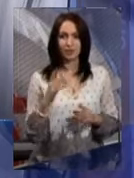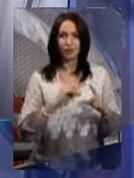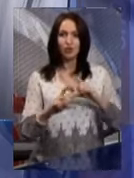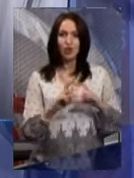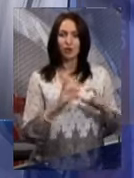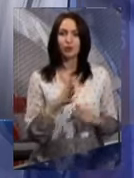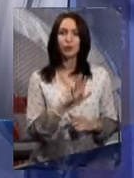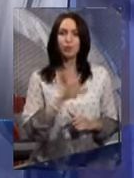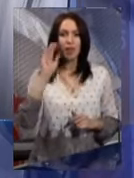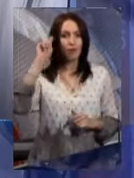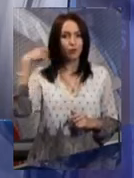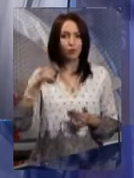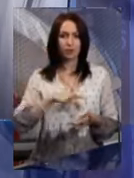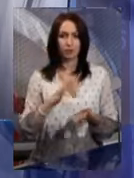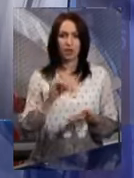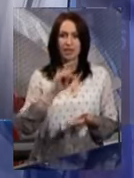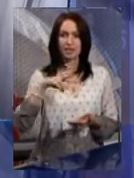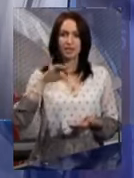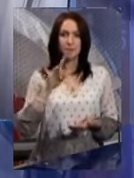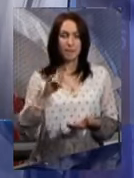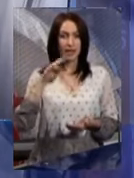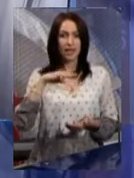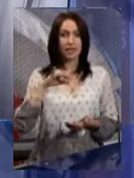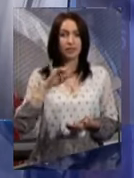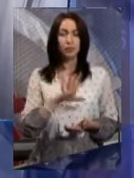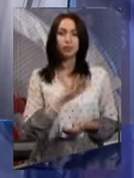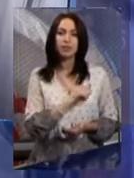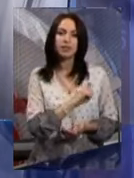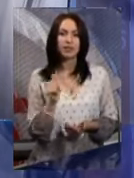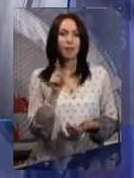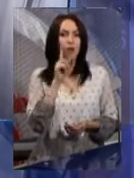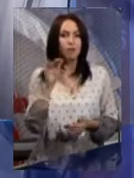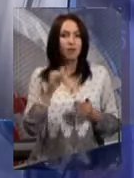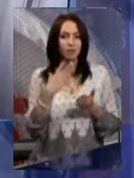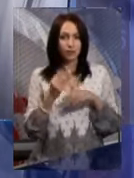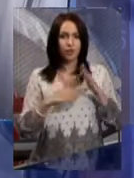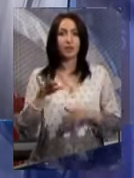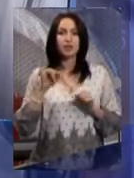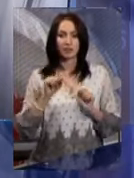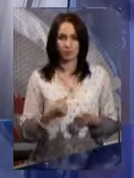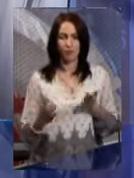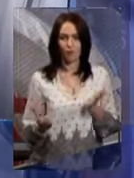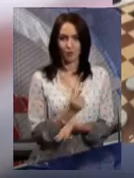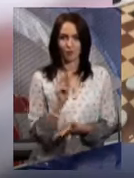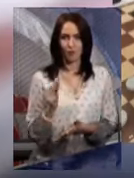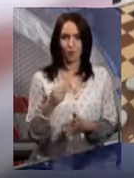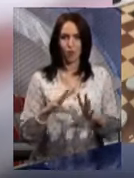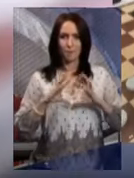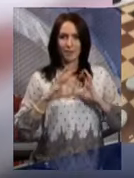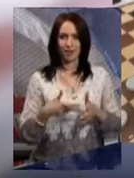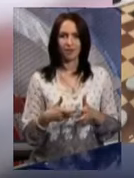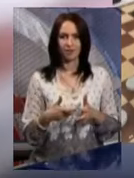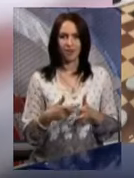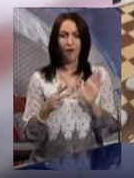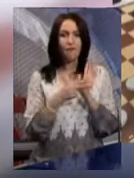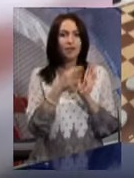який проходив у турецькому Ізмірі. Тимур був наймолодшим у своїй категорії, спромігся стати чемпіоном світу.